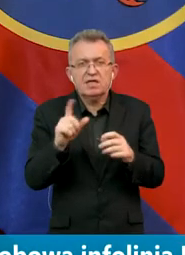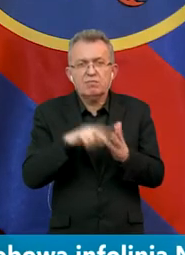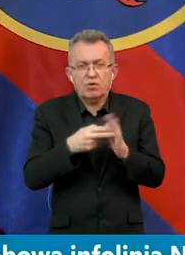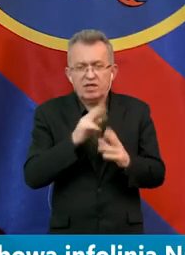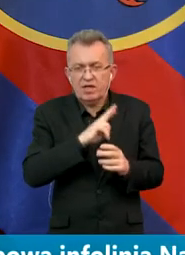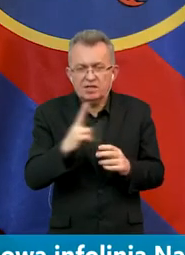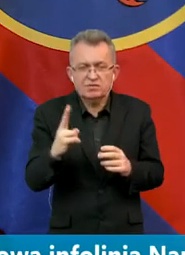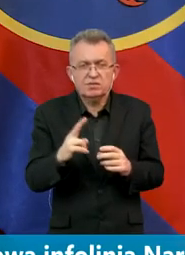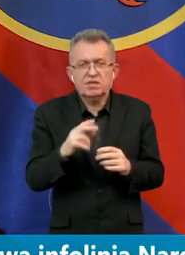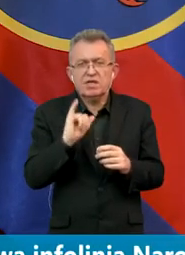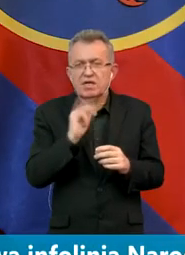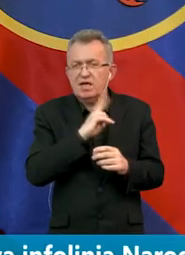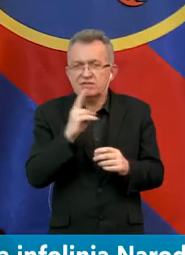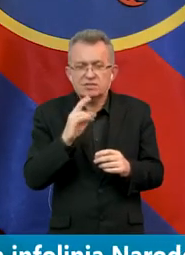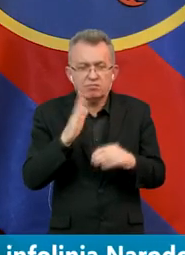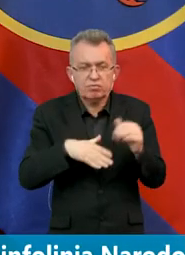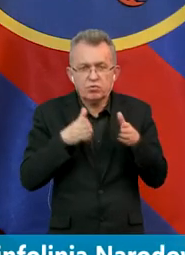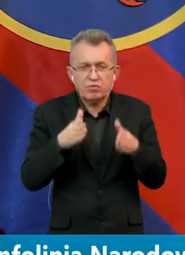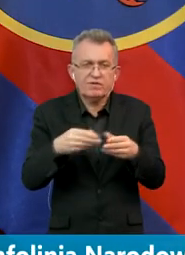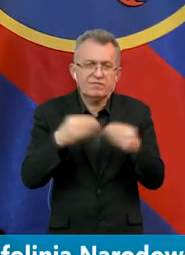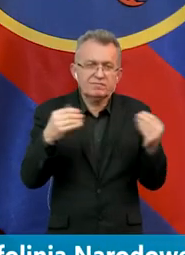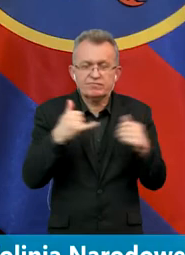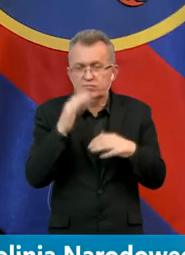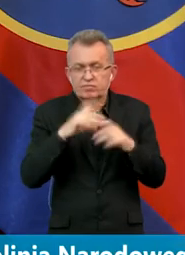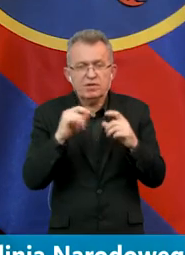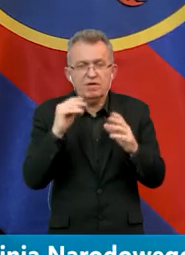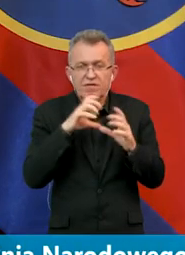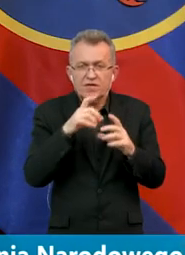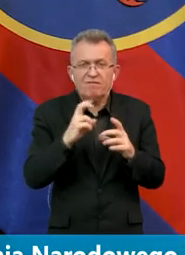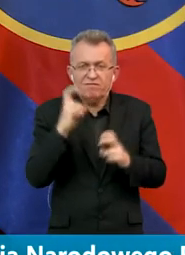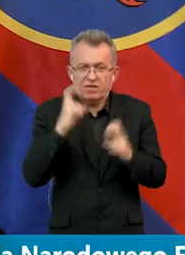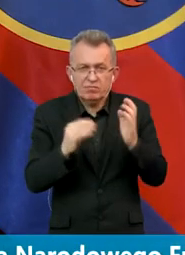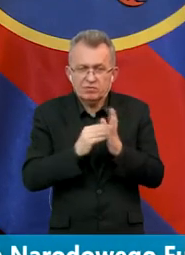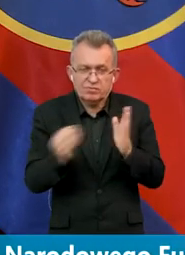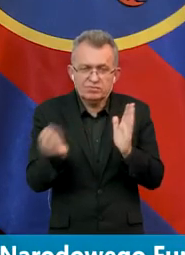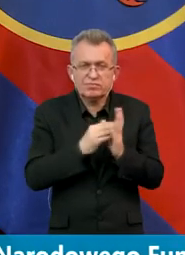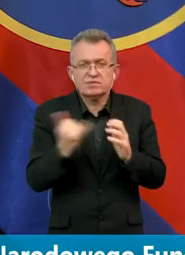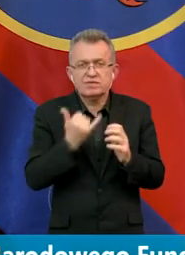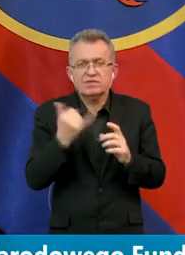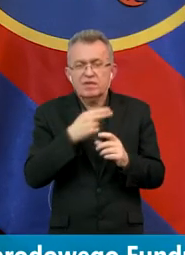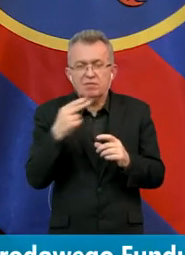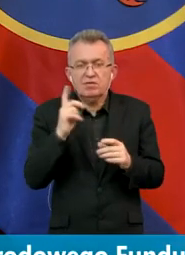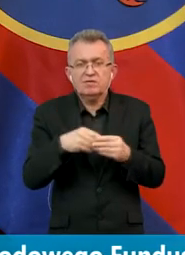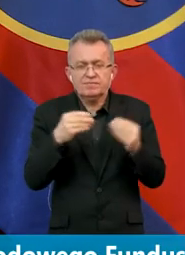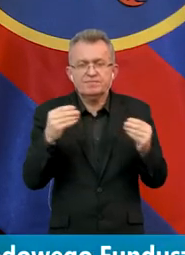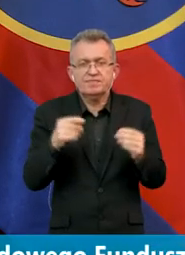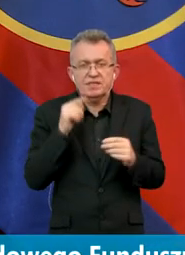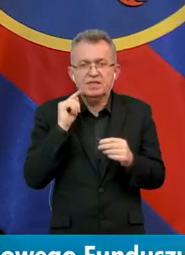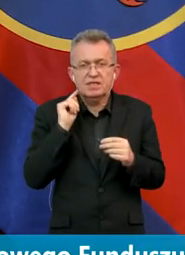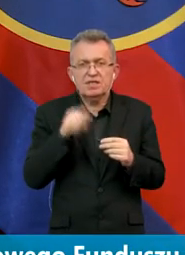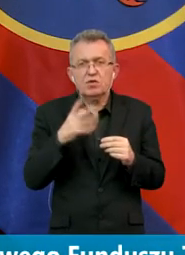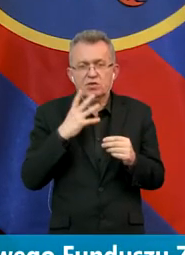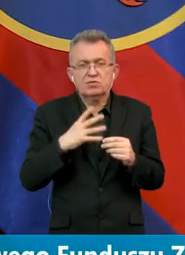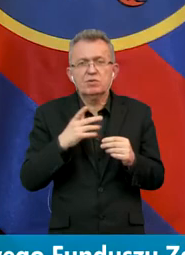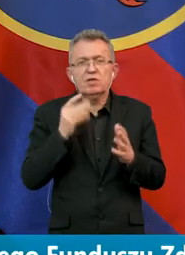projekcie, każda inwestycja publiczna, każdy obiekt publiczny wymaga wind i tak dalej, i tak dalej. Można by te tematy rozwijać i te osoby o